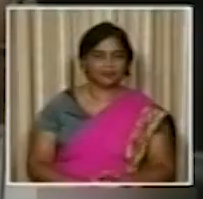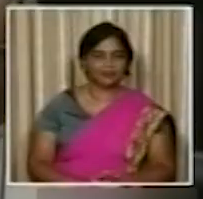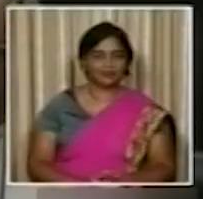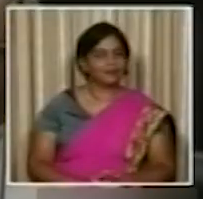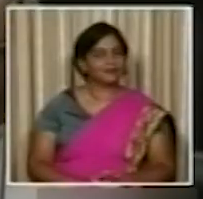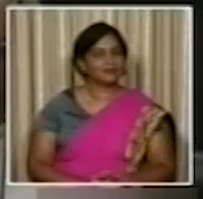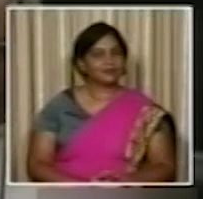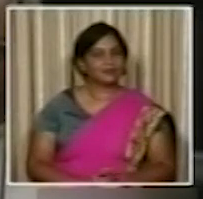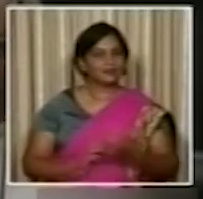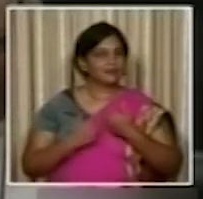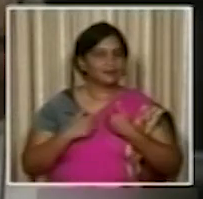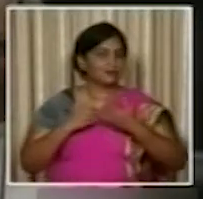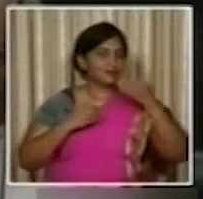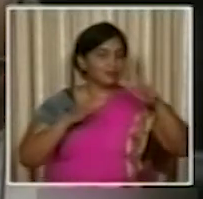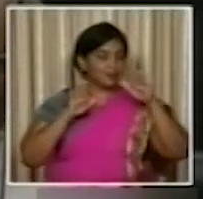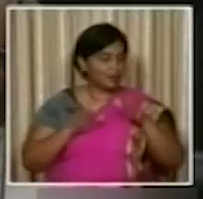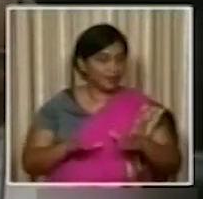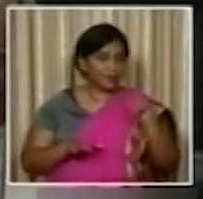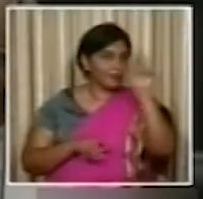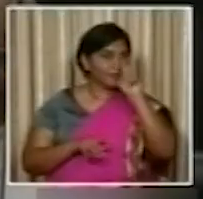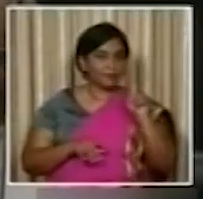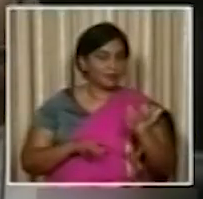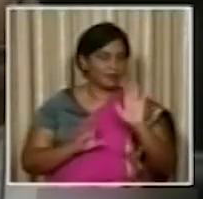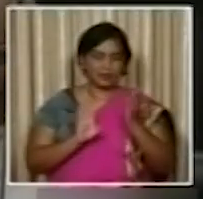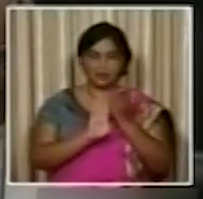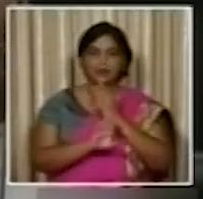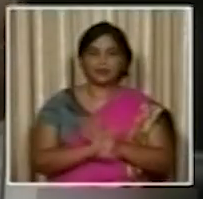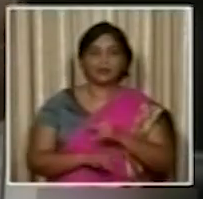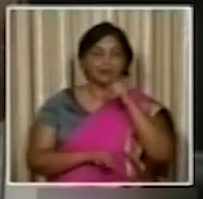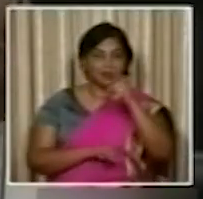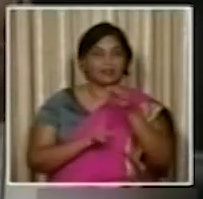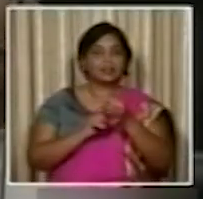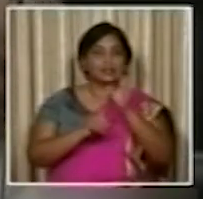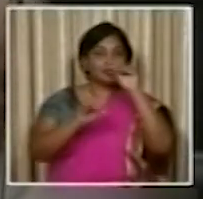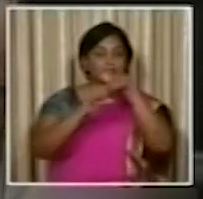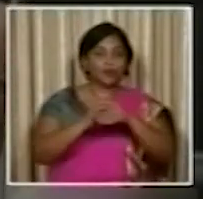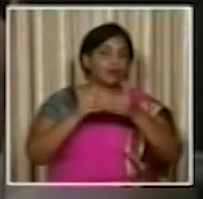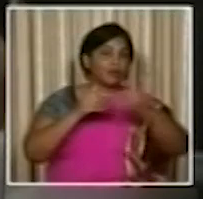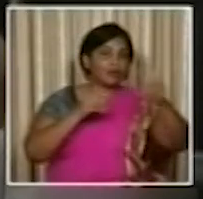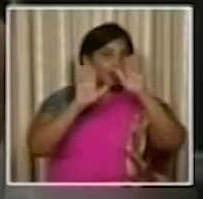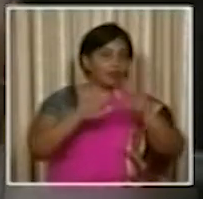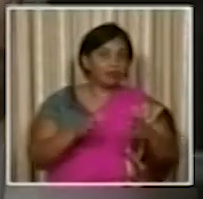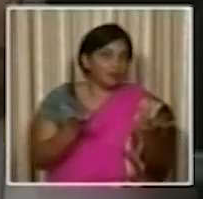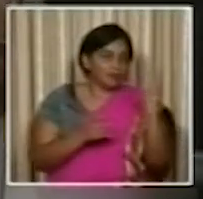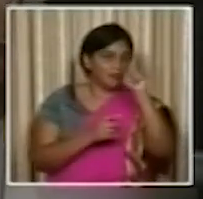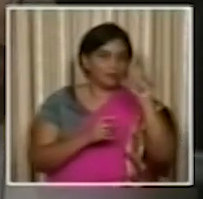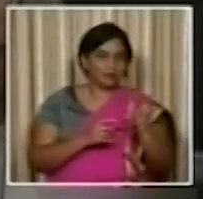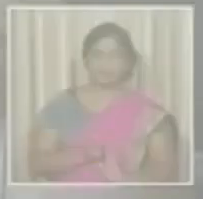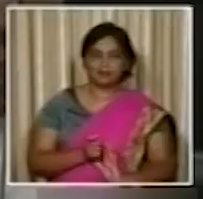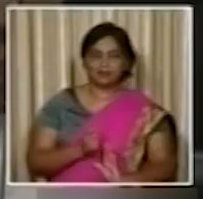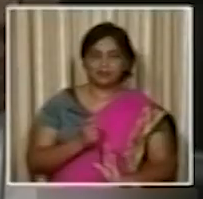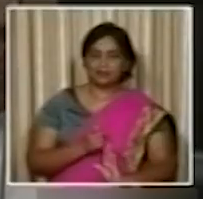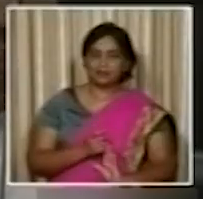மாம கொத்தராம் காலையாக்கு இன்னும் அதுக்கு பிரச்சனை இசல்லா. நான் எவ்வளவு காலம் இருப்பேன் என்ற கேள்விக்கு முன்னர் நீங்கள் தவிசாளராக எவ்வளவு